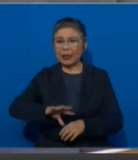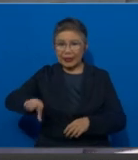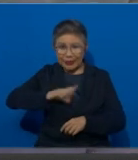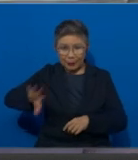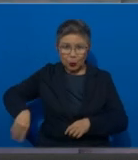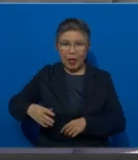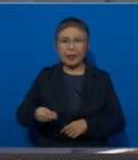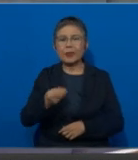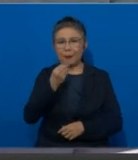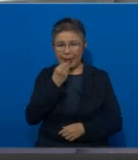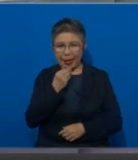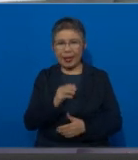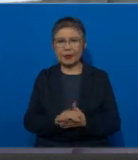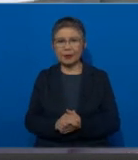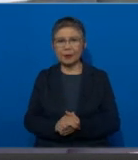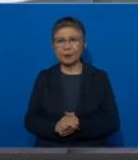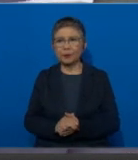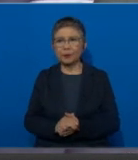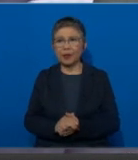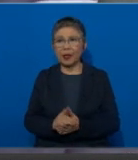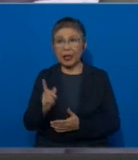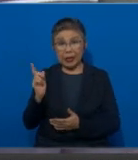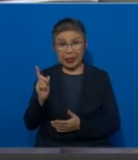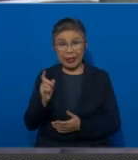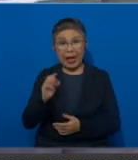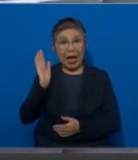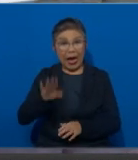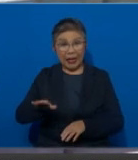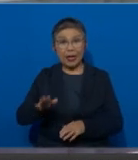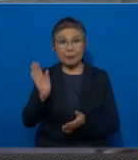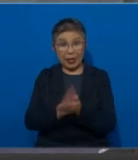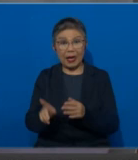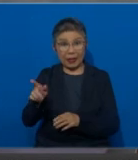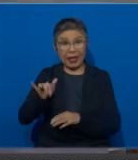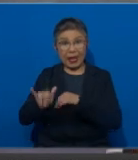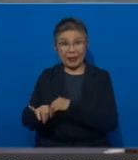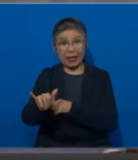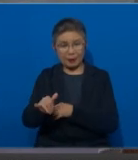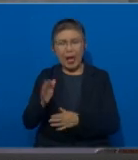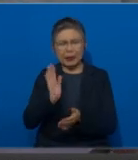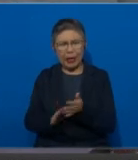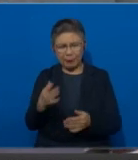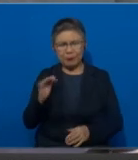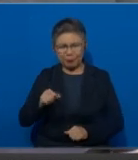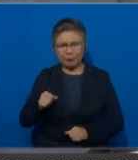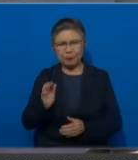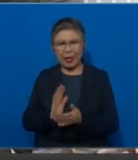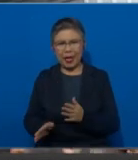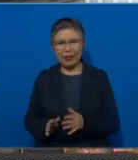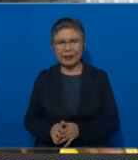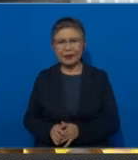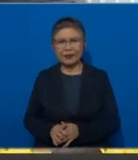Cukupi keluarga. Tapi pernah ke sana? Ke Jambul pernah? Pernah. Mayani ini tuh main bagus.